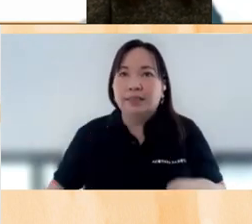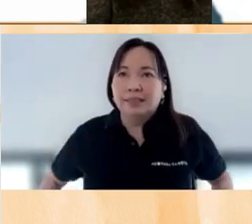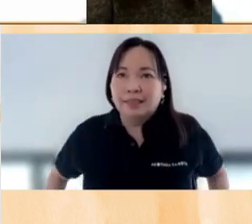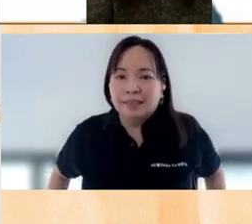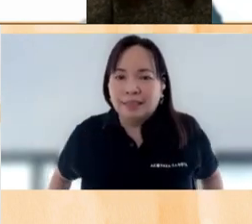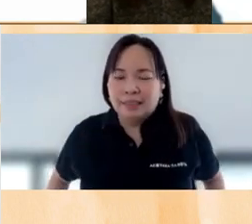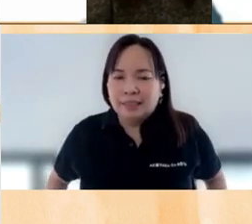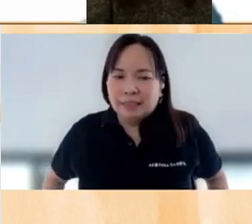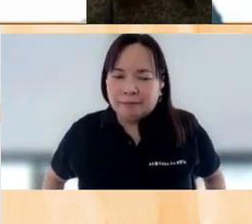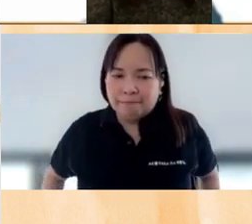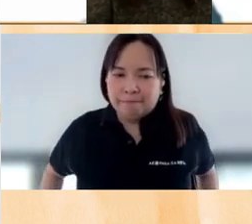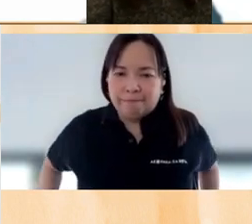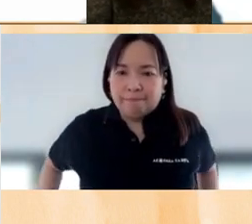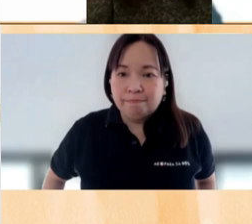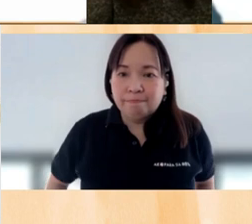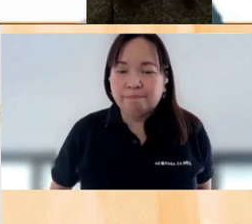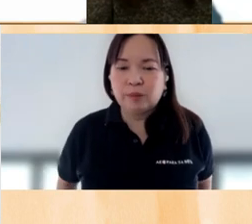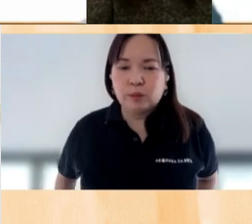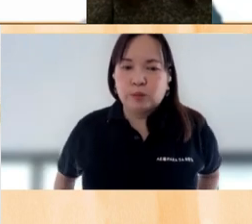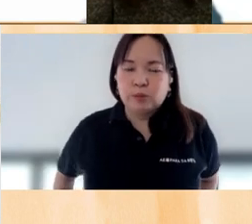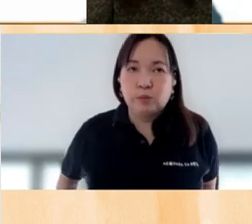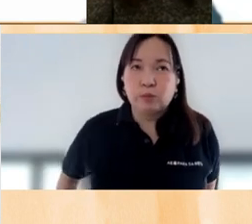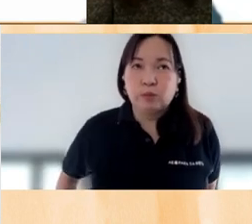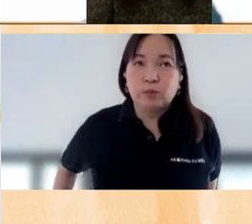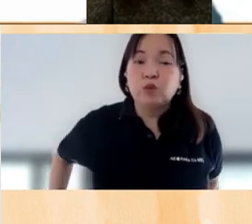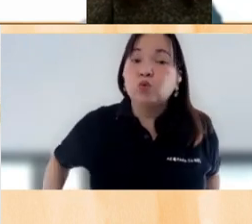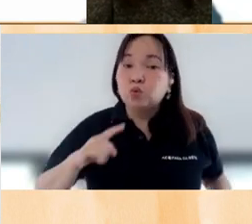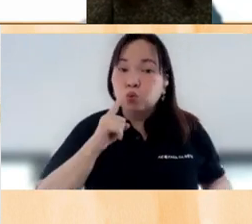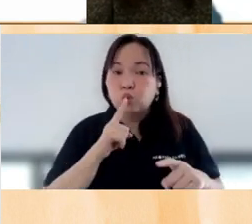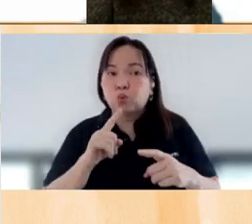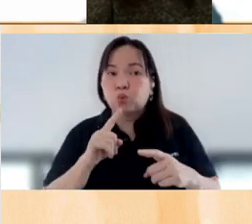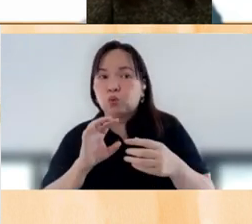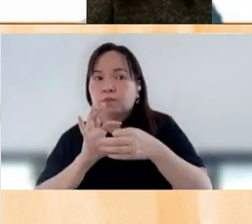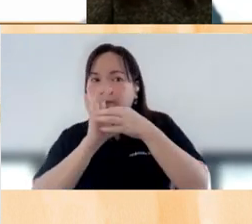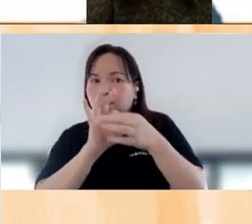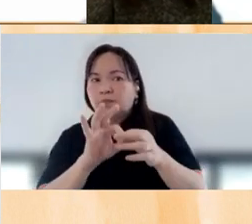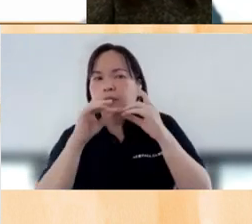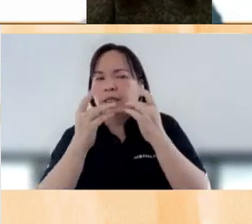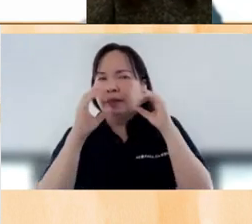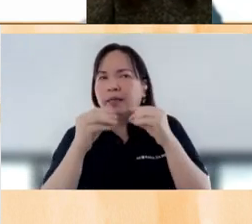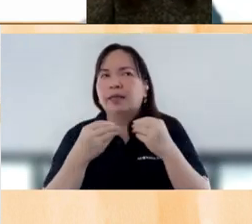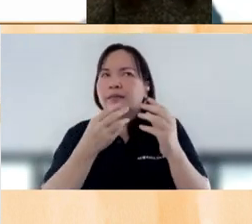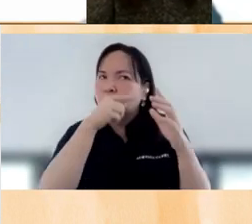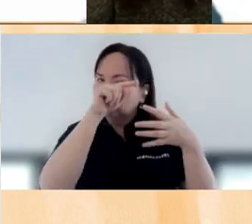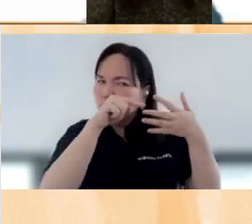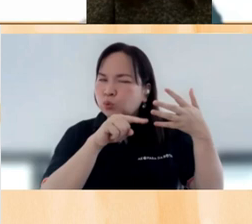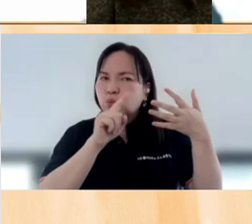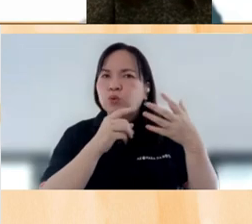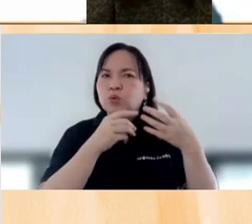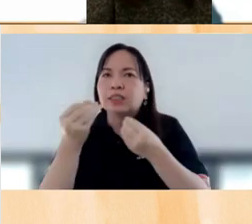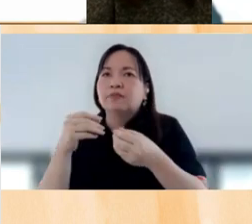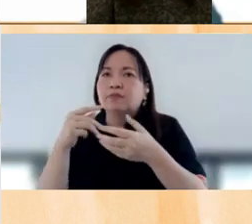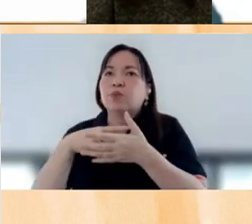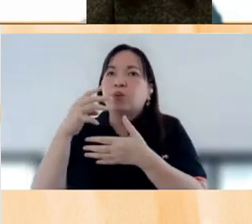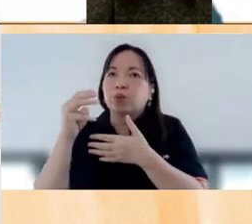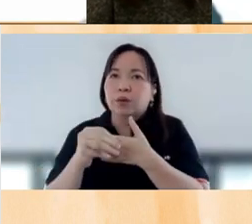in place upang maging legal na batayan ng DepEd sa paglaan ng mga programa, proyekto at iba pang